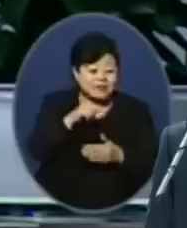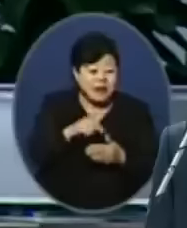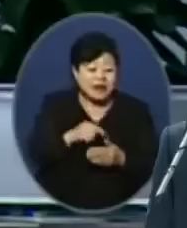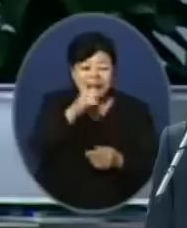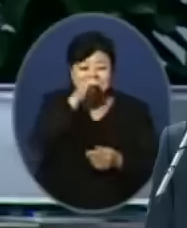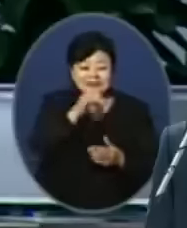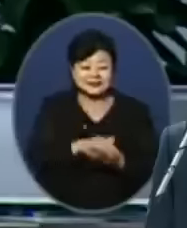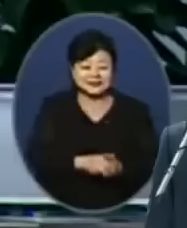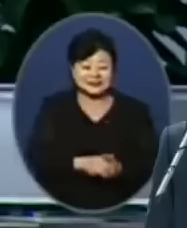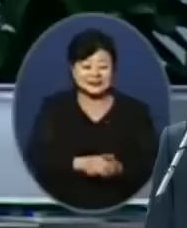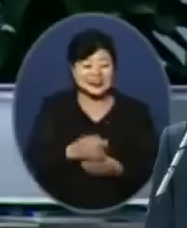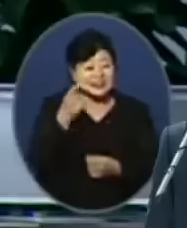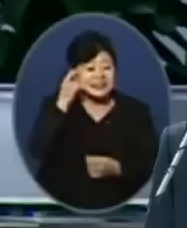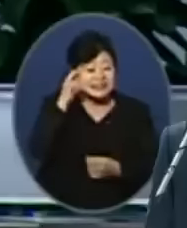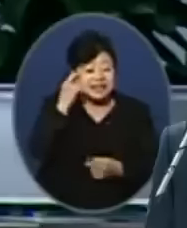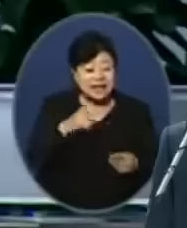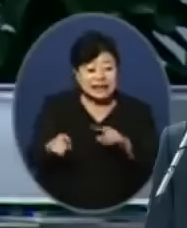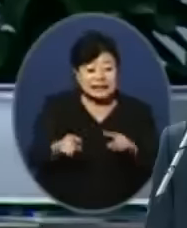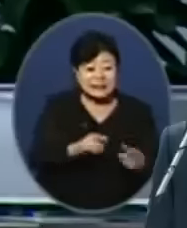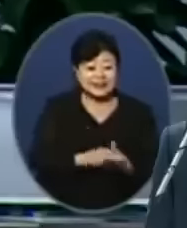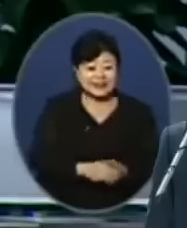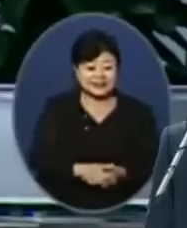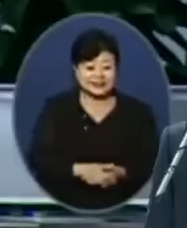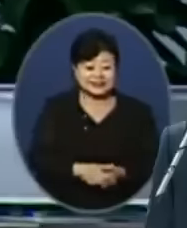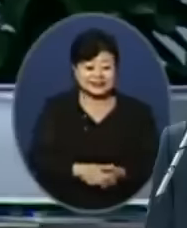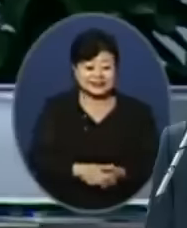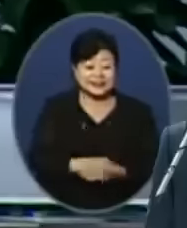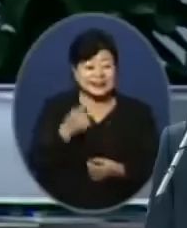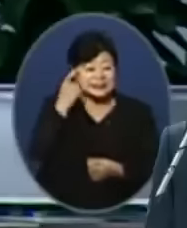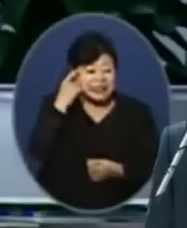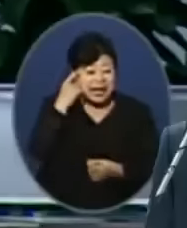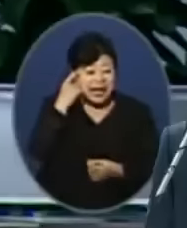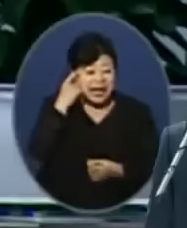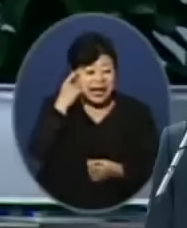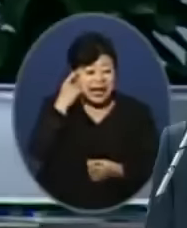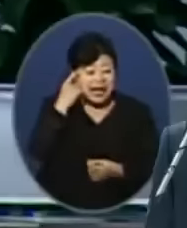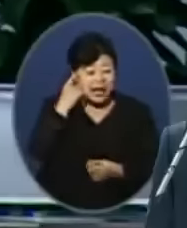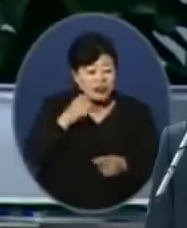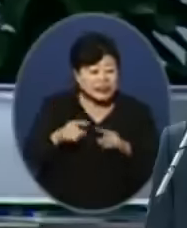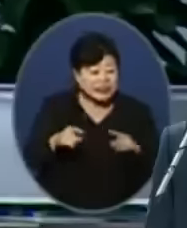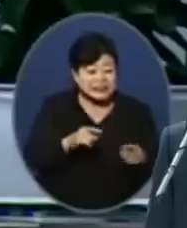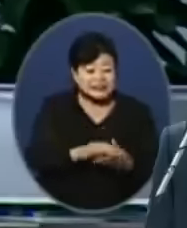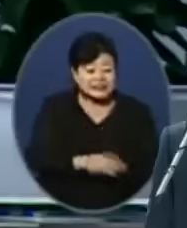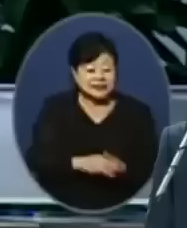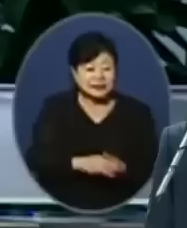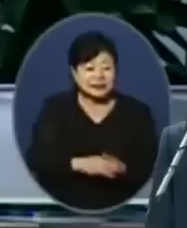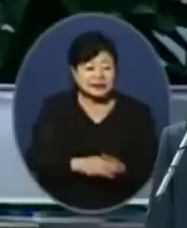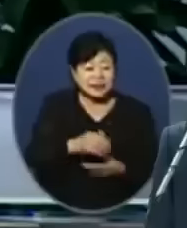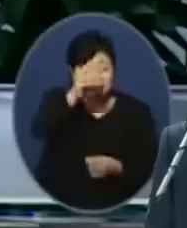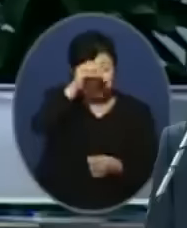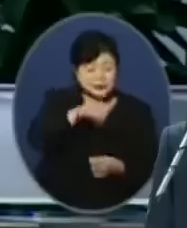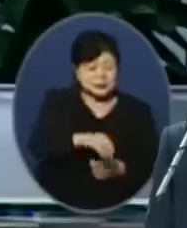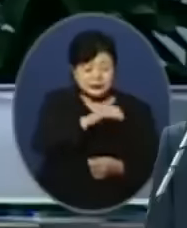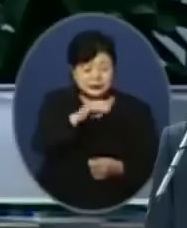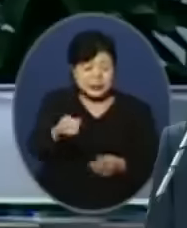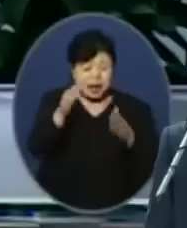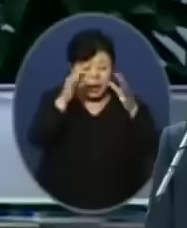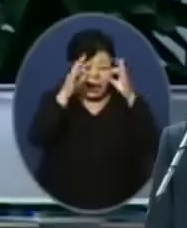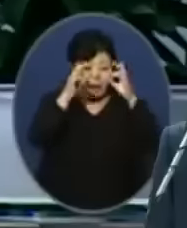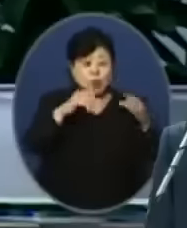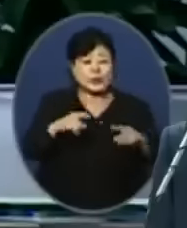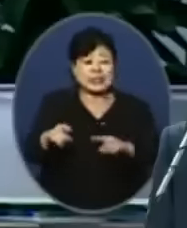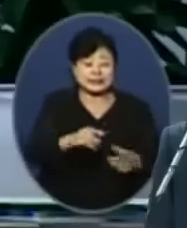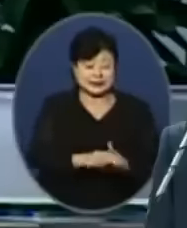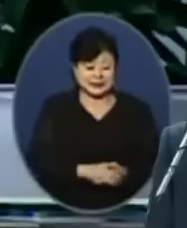되는 것입니다. 그 생각을 다스려야 돼요. 그 생각을 우리는 어떻게 다스리냐? 십자가를 바라보고 다스릴 수가 있는